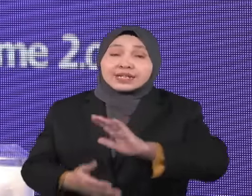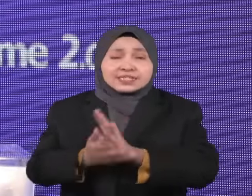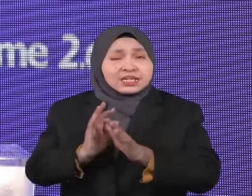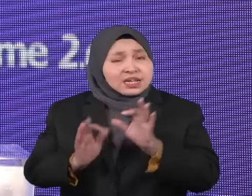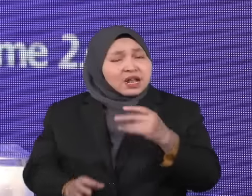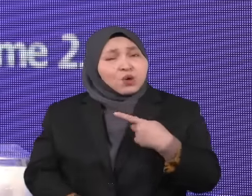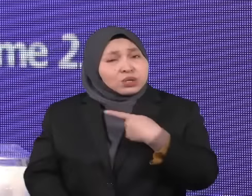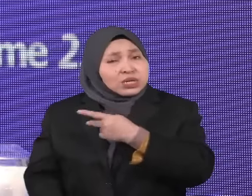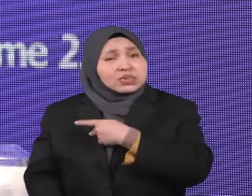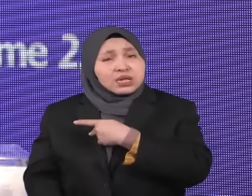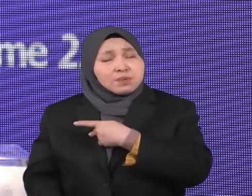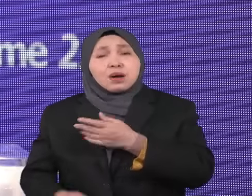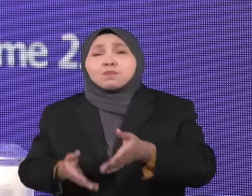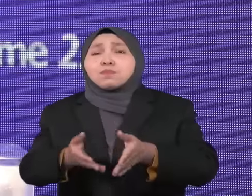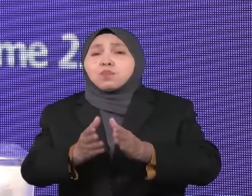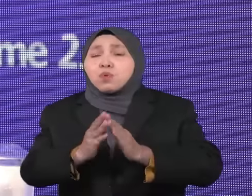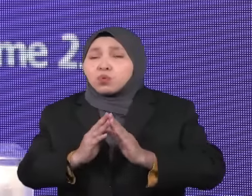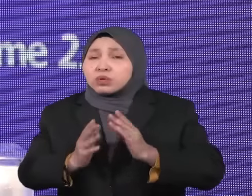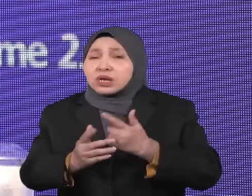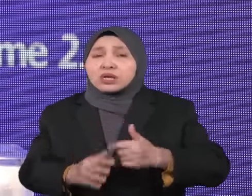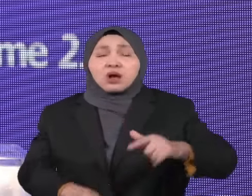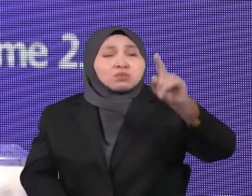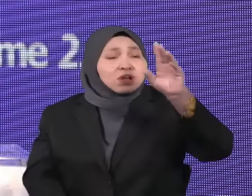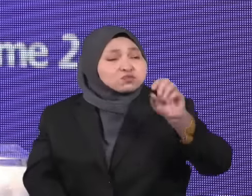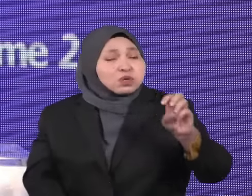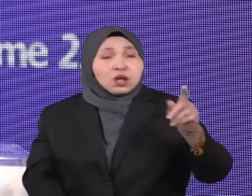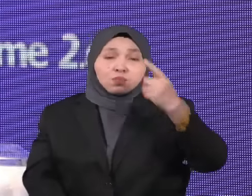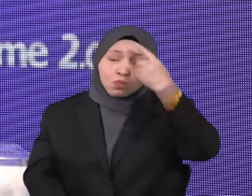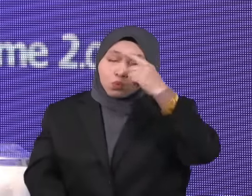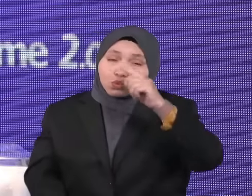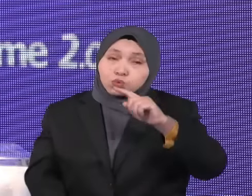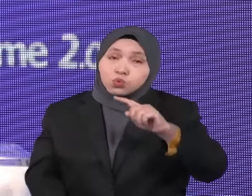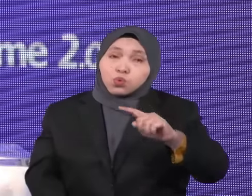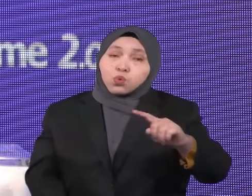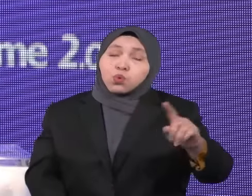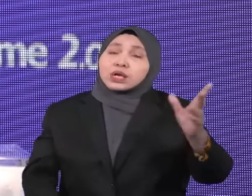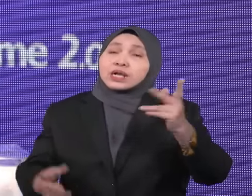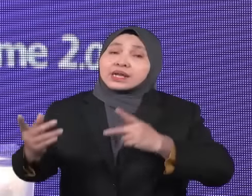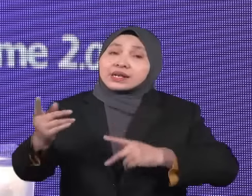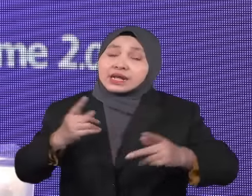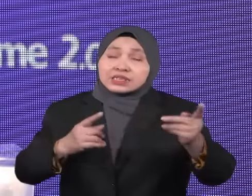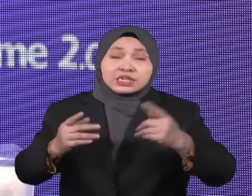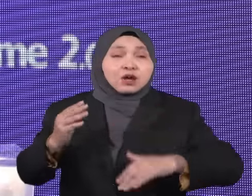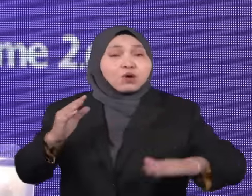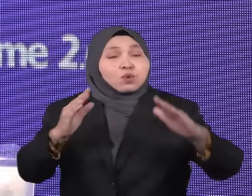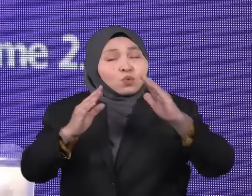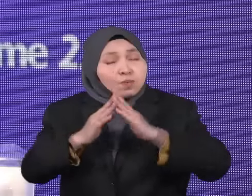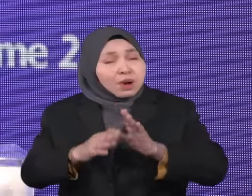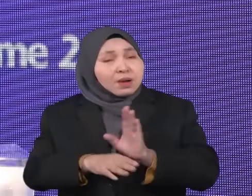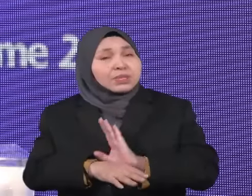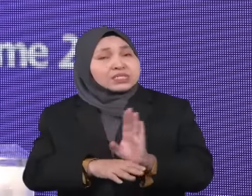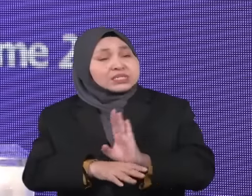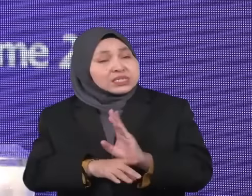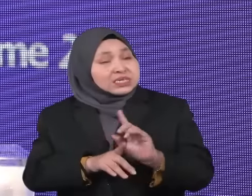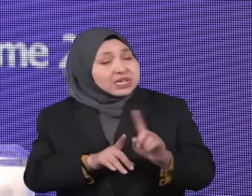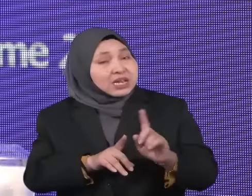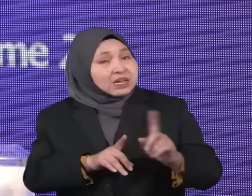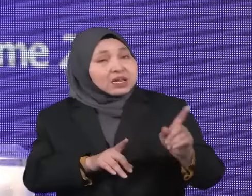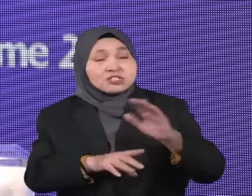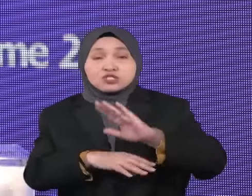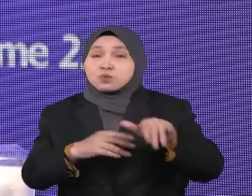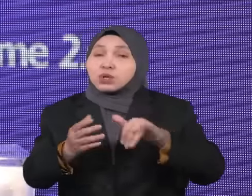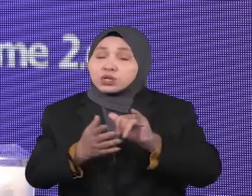kita memohon daripada Allah Subhanahu Wa Taala untuk kereta, rumah, bisnes dan sebagainya, semuanya